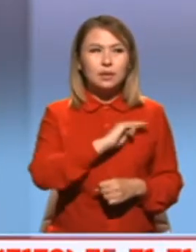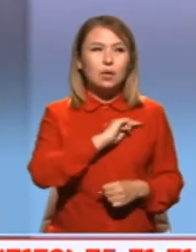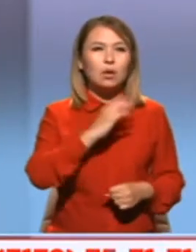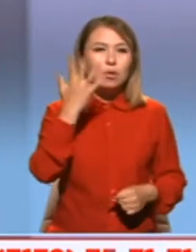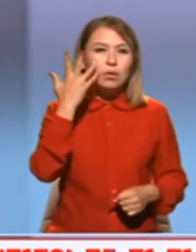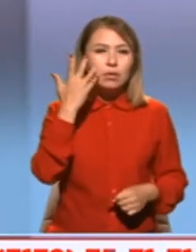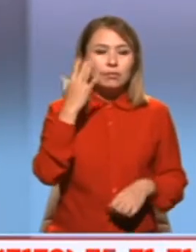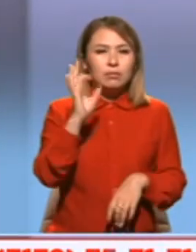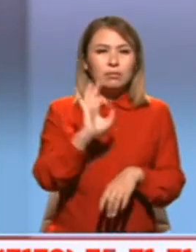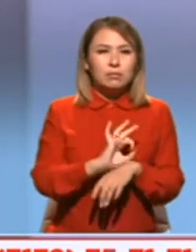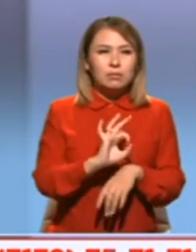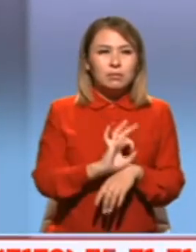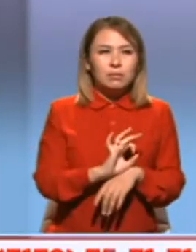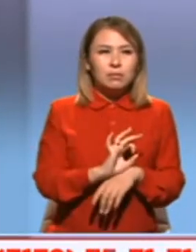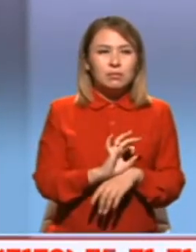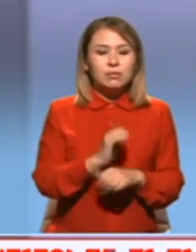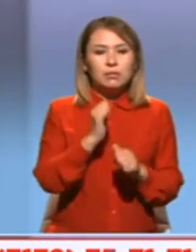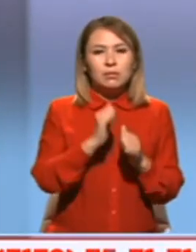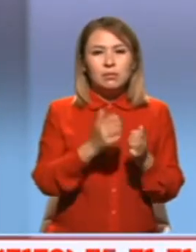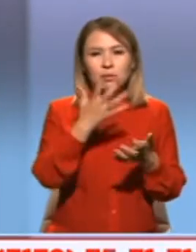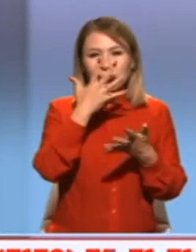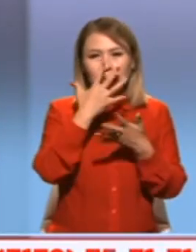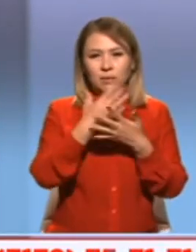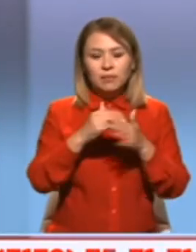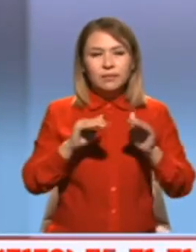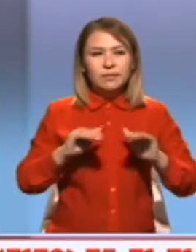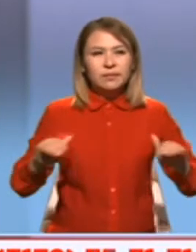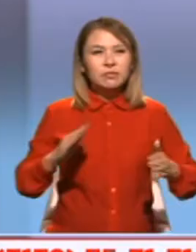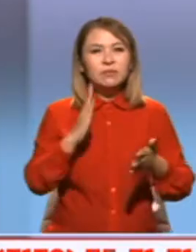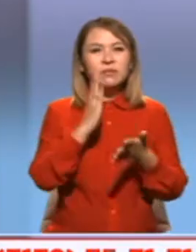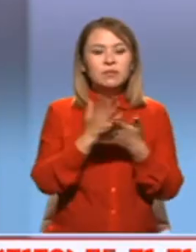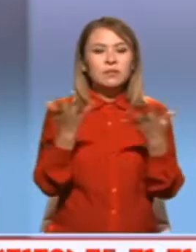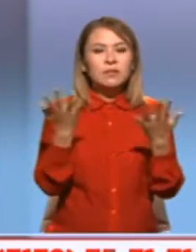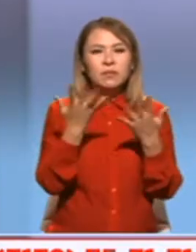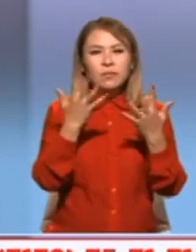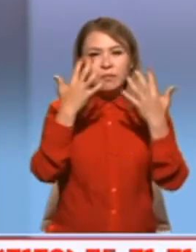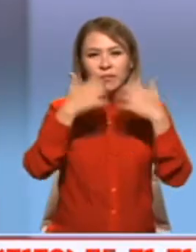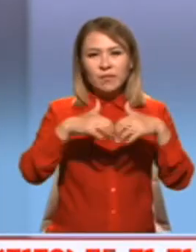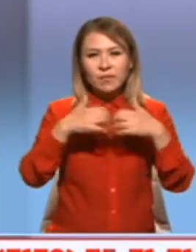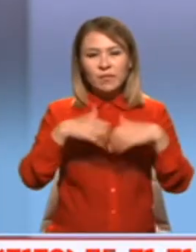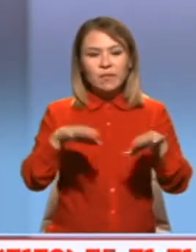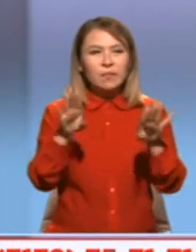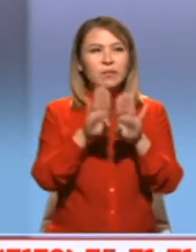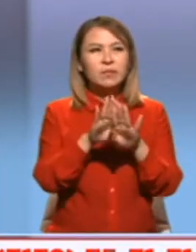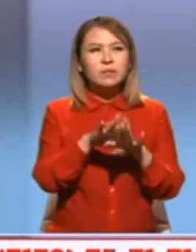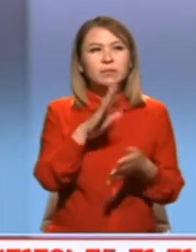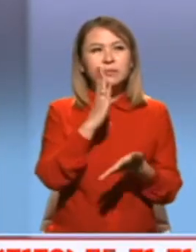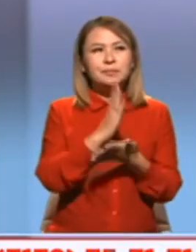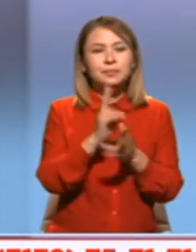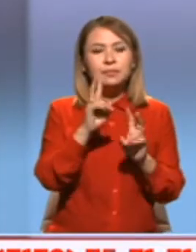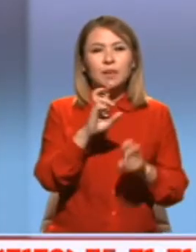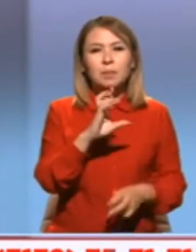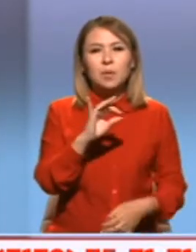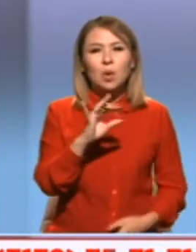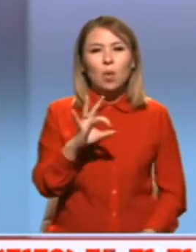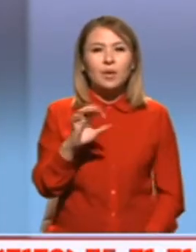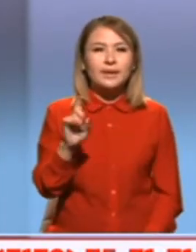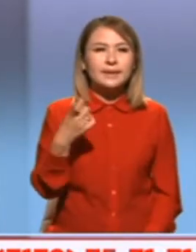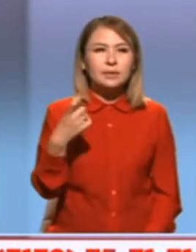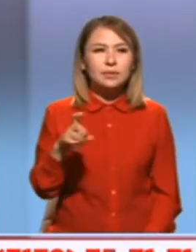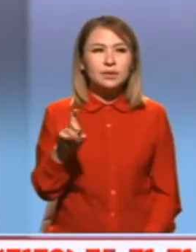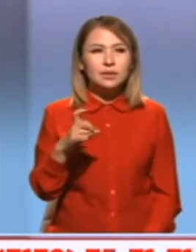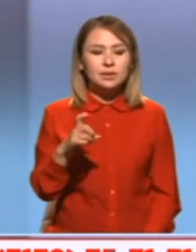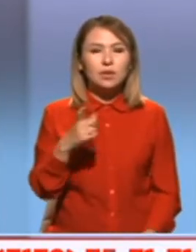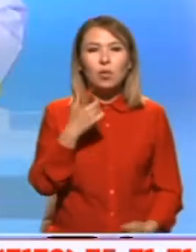кезінде оның әр қайсының өз стадиясы бар. Яғни бүйректің қызметін біз қалай есептейміз? Креатинин деген маркер бар, биохимиялық қаннан алатын